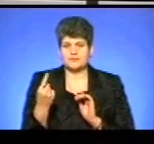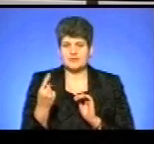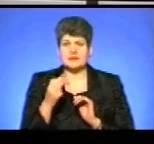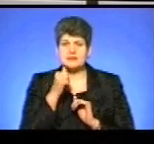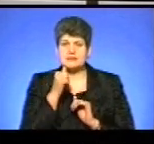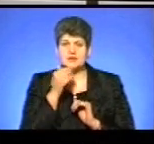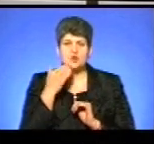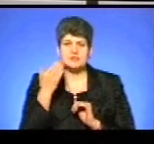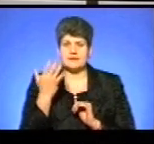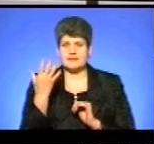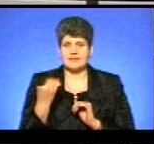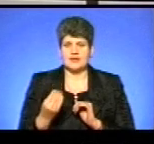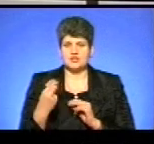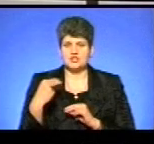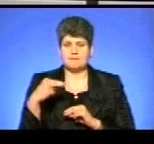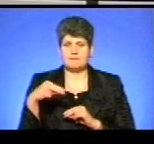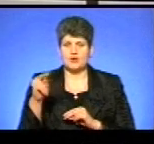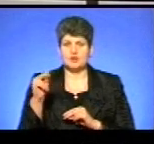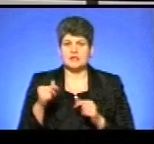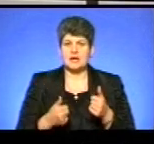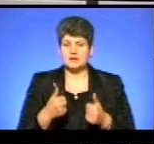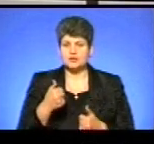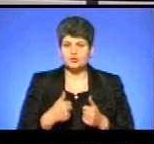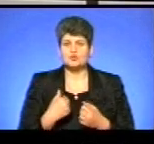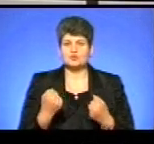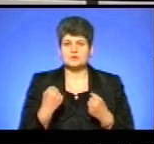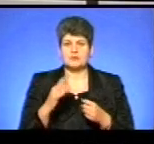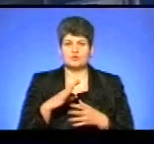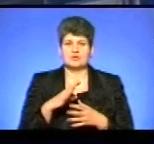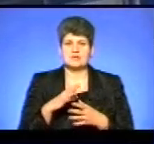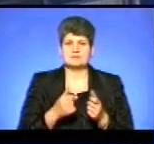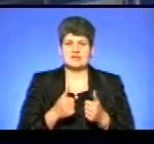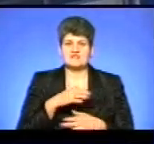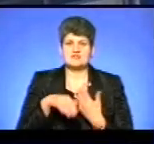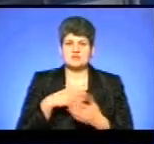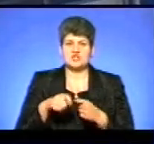Завтра – останній день чемпіонату. Спортсмени будуть змагатися у змішаній естафеті.